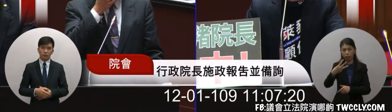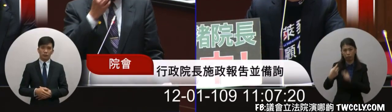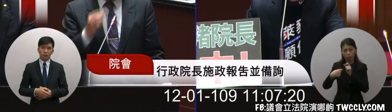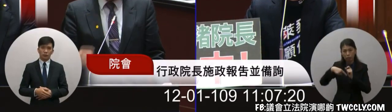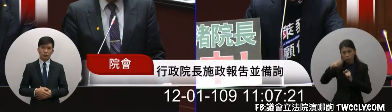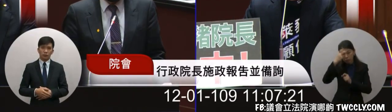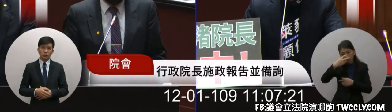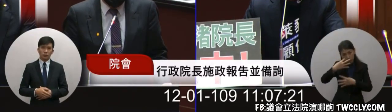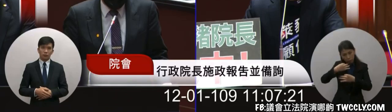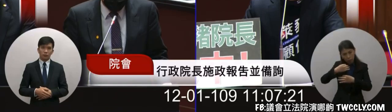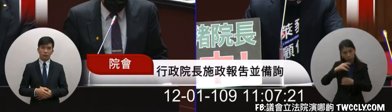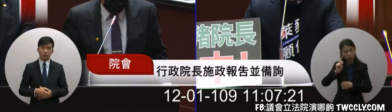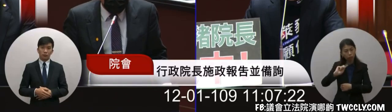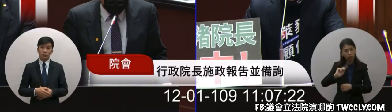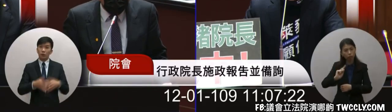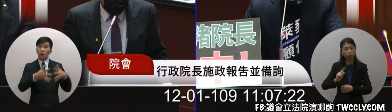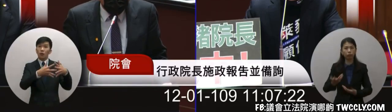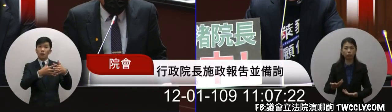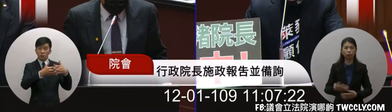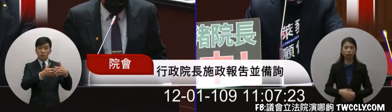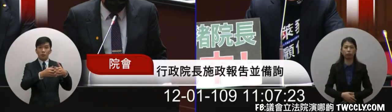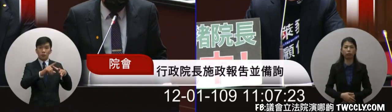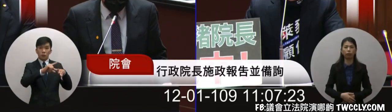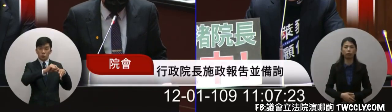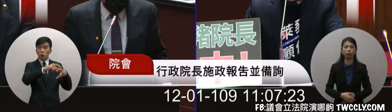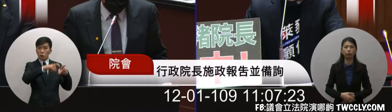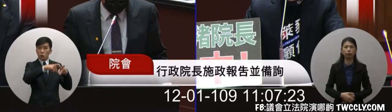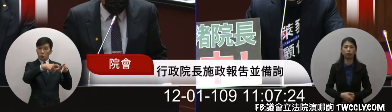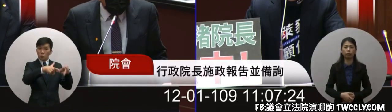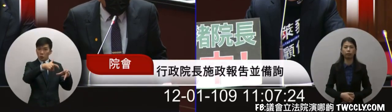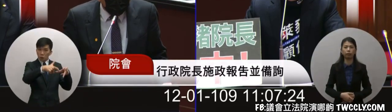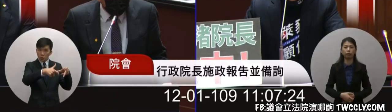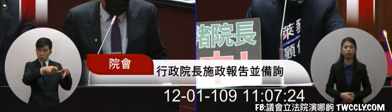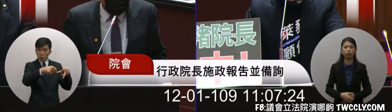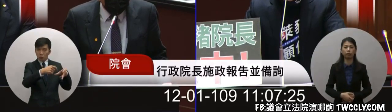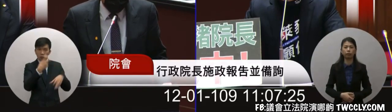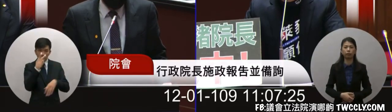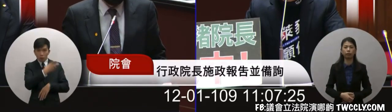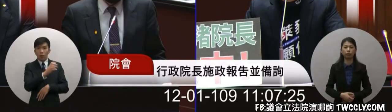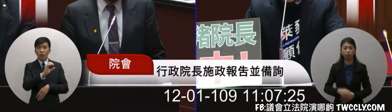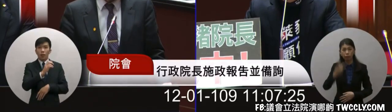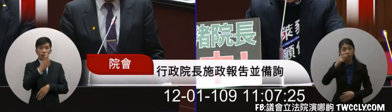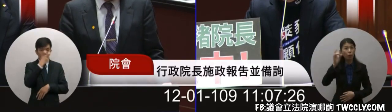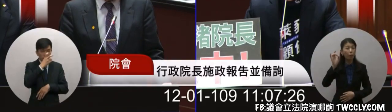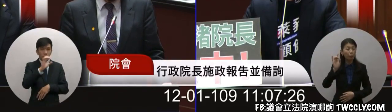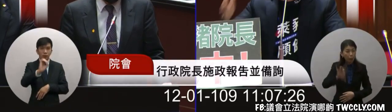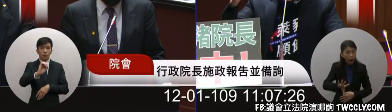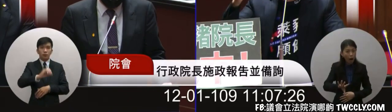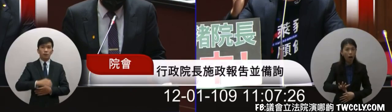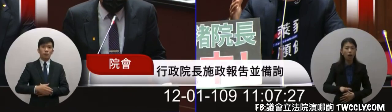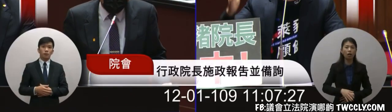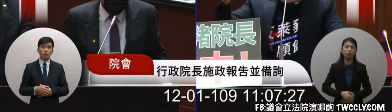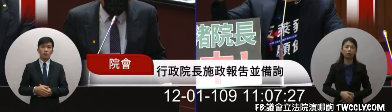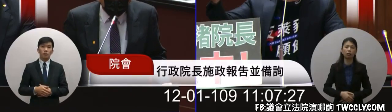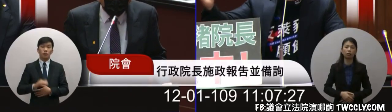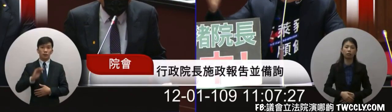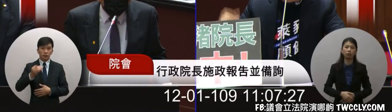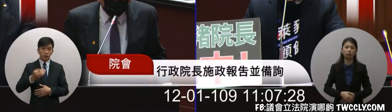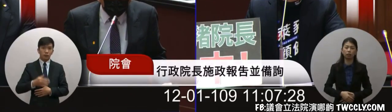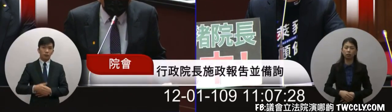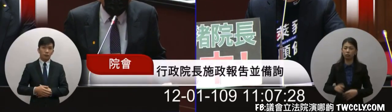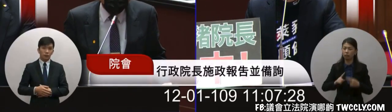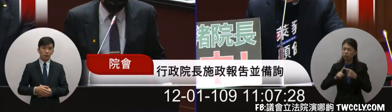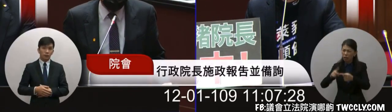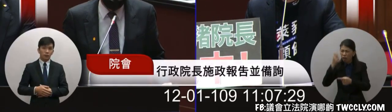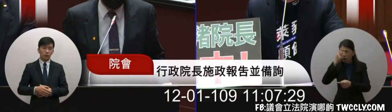什么时候？ 美猪的制造厂，我们从来没有查过， 没有查过嘛？ 对。 那不就应该要去看